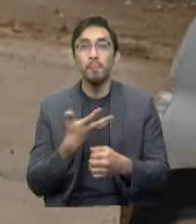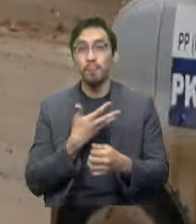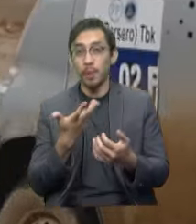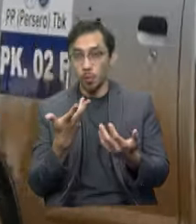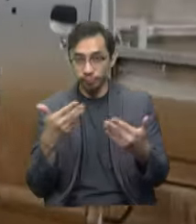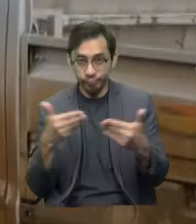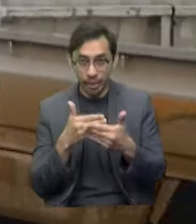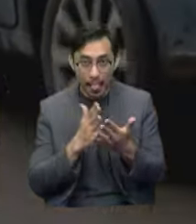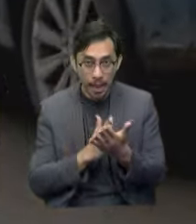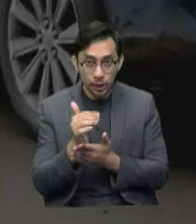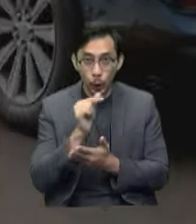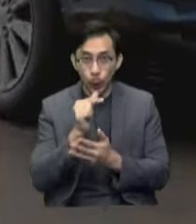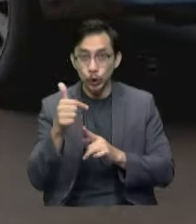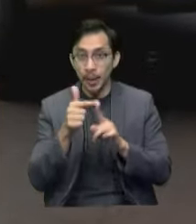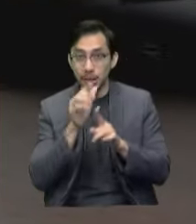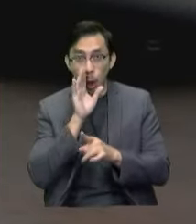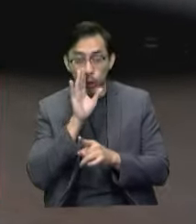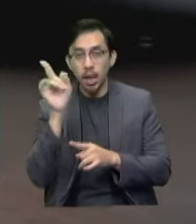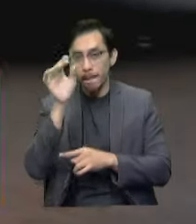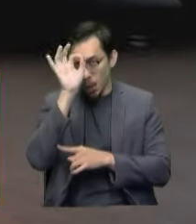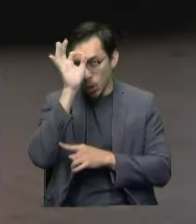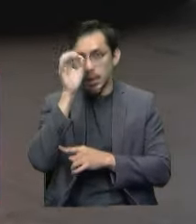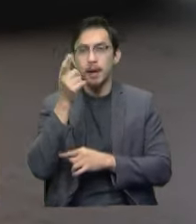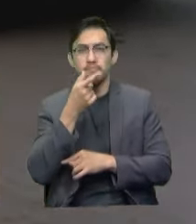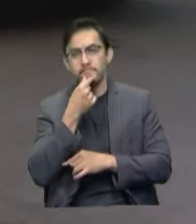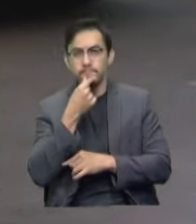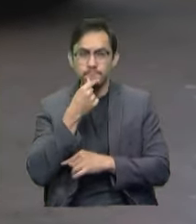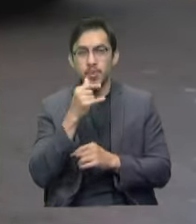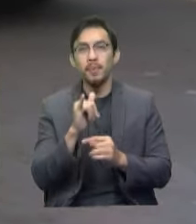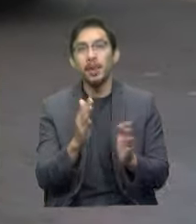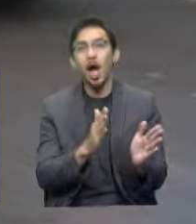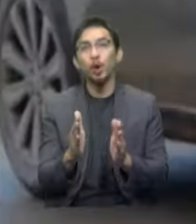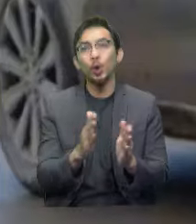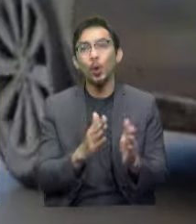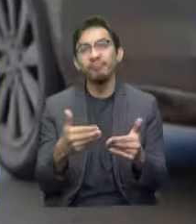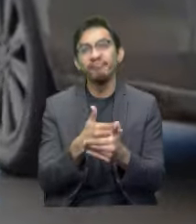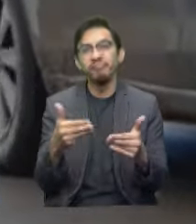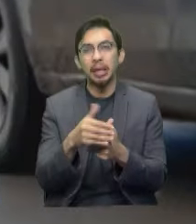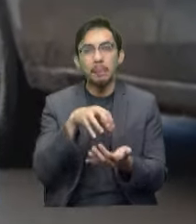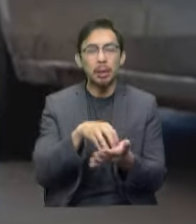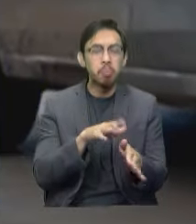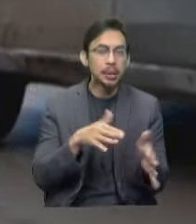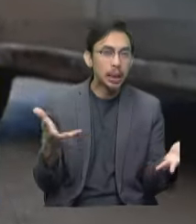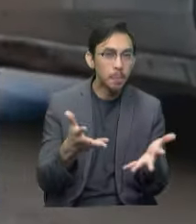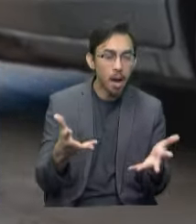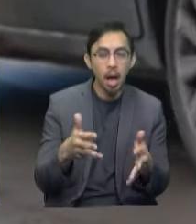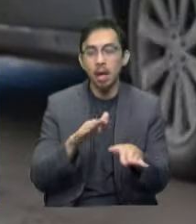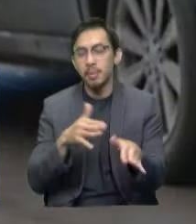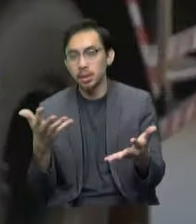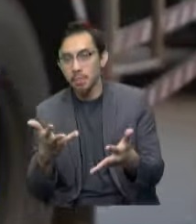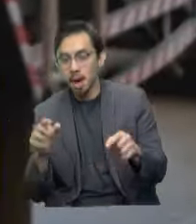kelancaran arus lalu lintas saat 17 Agustus, Dirlantas Polda Kaltim memetakan sejumlah titik rawan macet dan menyiapkan personel.